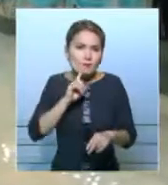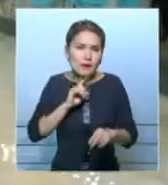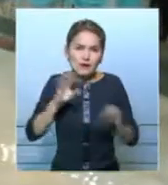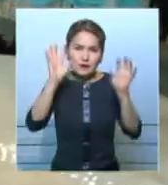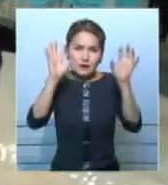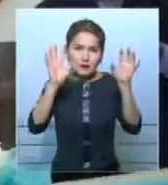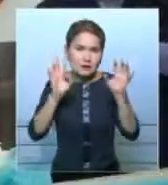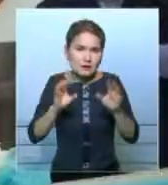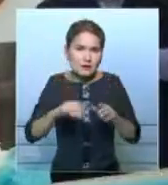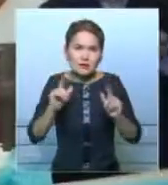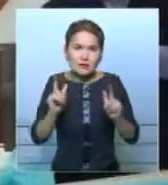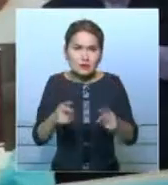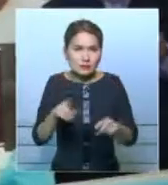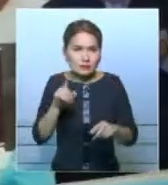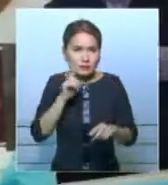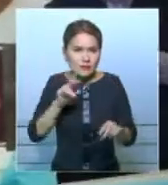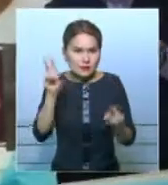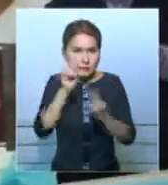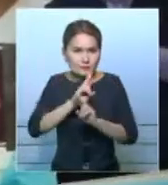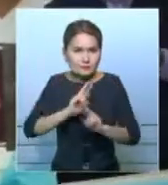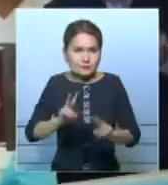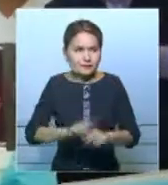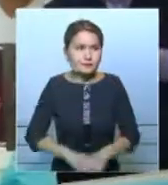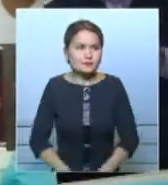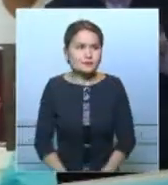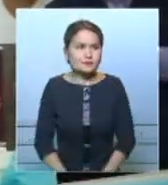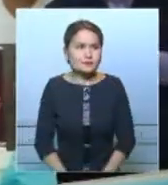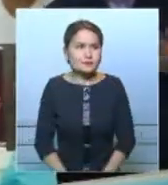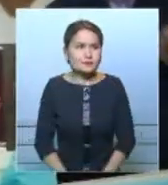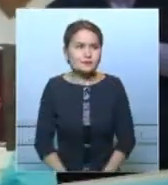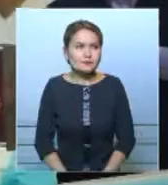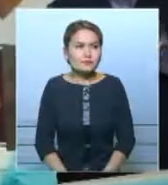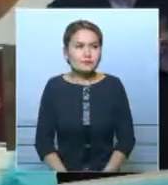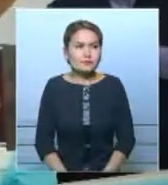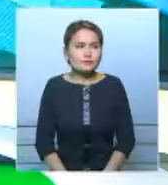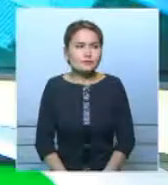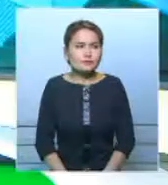Бақыт Чермашев, Виктор Акуленко, 24 кезет, Бішкектен.